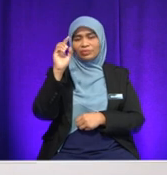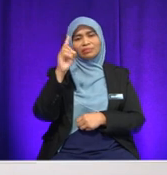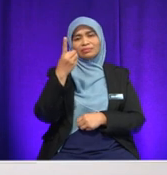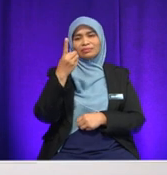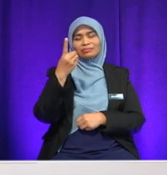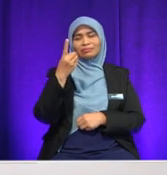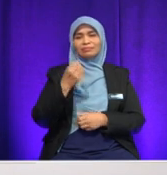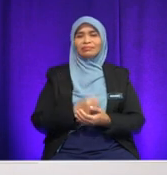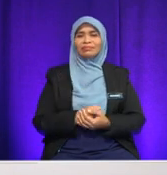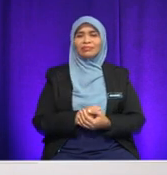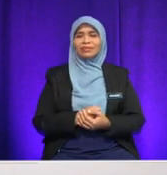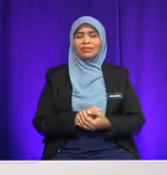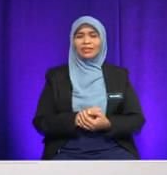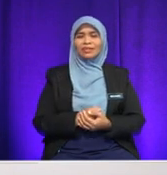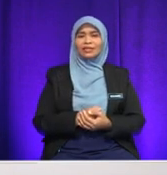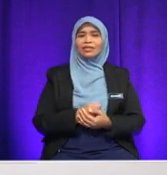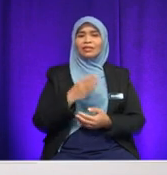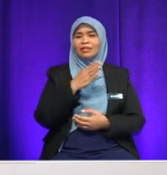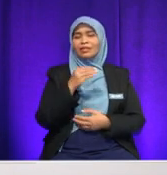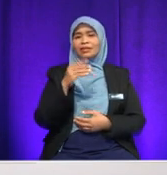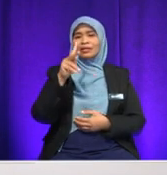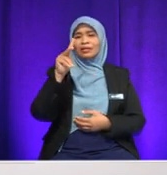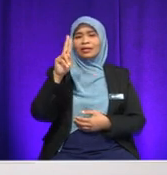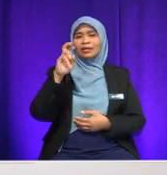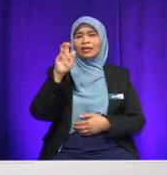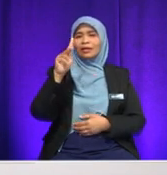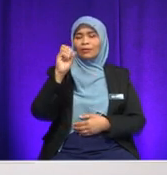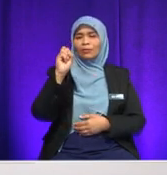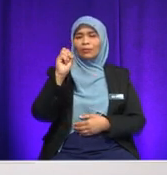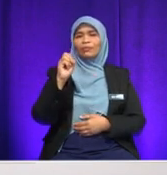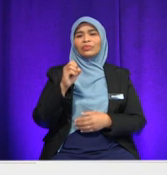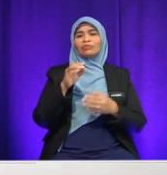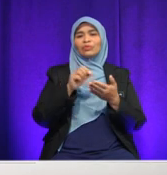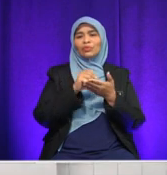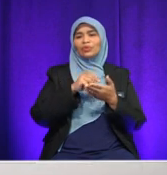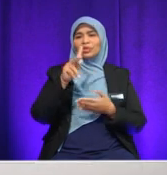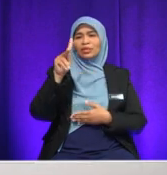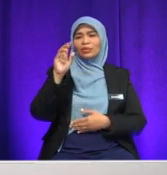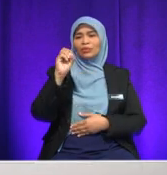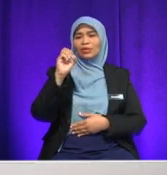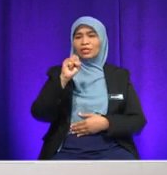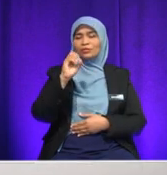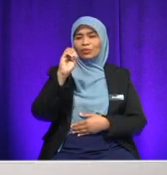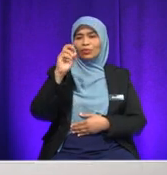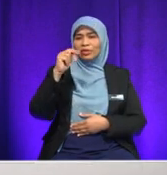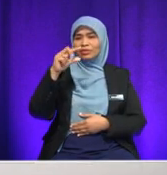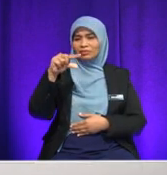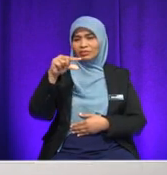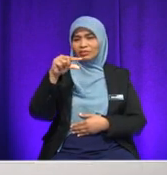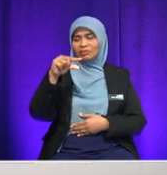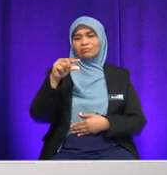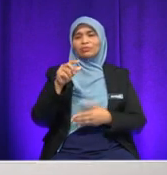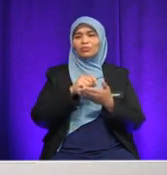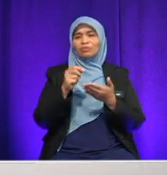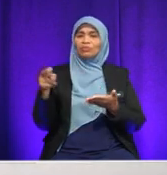tadi. Dan manakala Kreko menulis perkataan kosong, K-O-S-O-N-G, secara berulang-ulang di